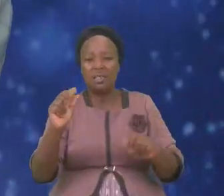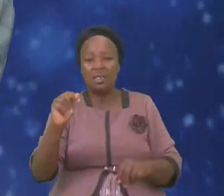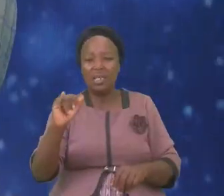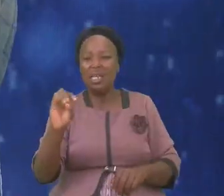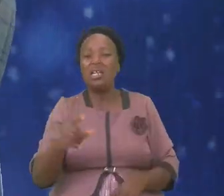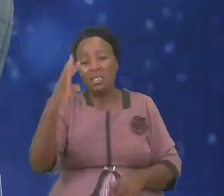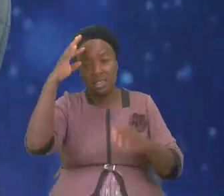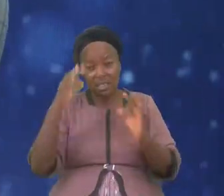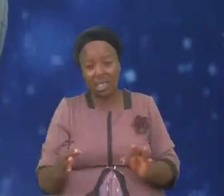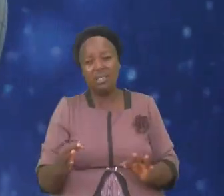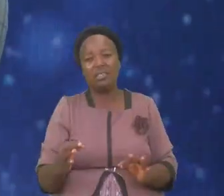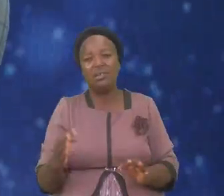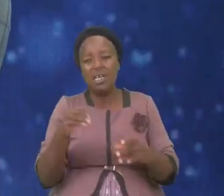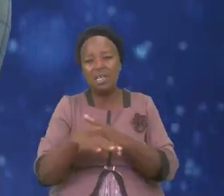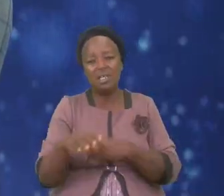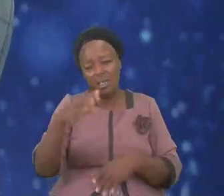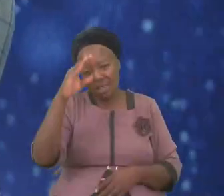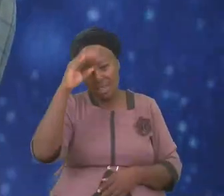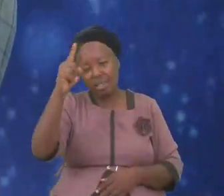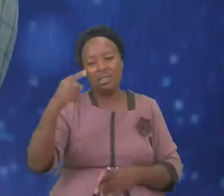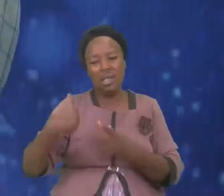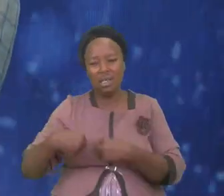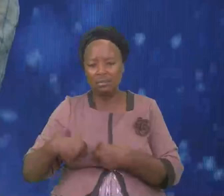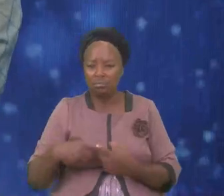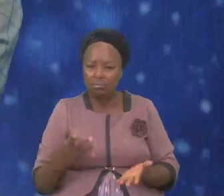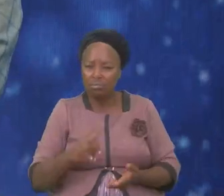cœur. Est-ce que tu es un homme d'un